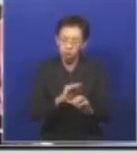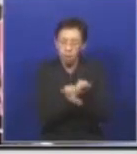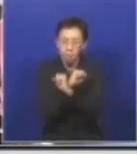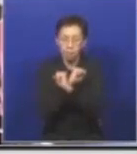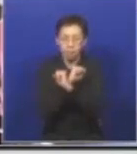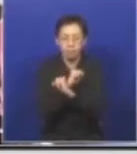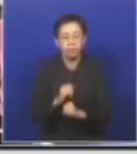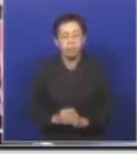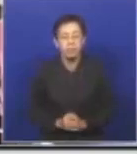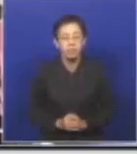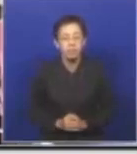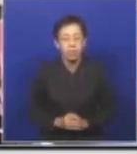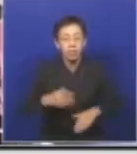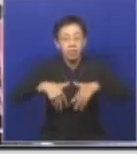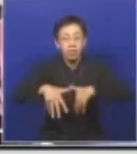พ่อแม่พี่น้องประชาชนคนไทย